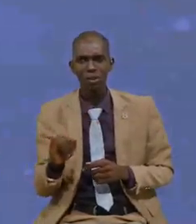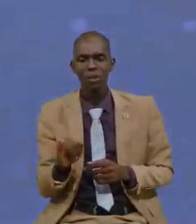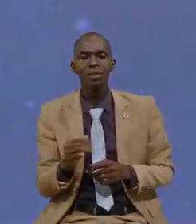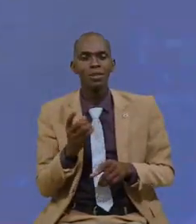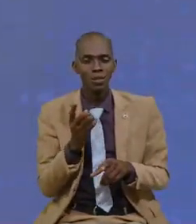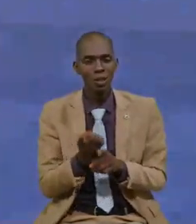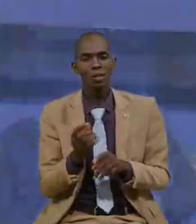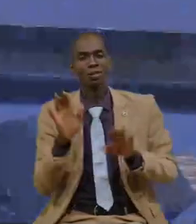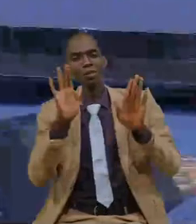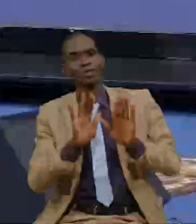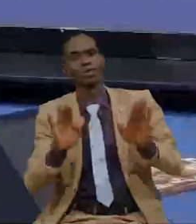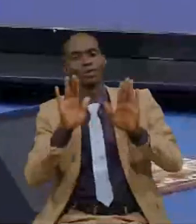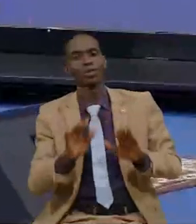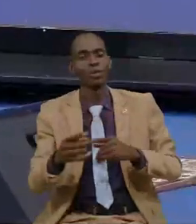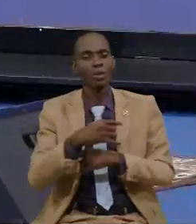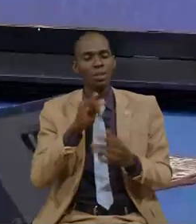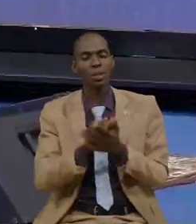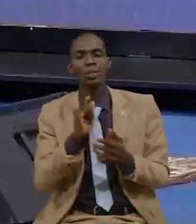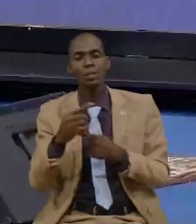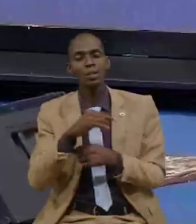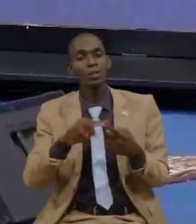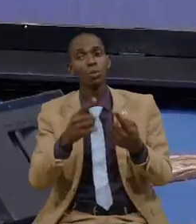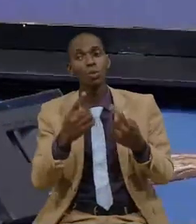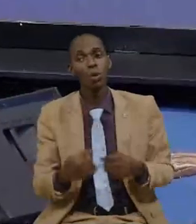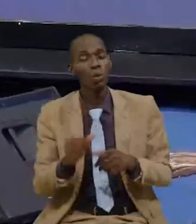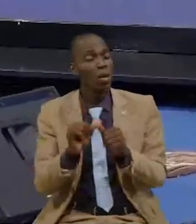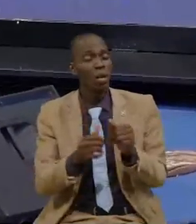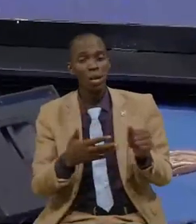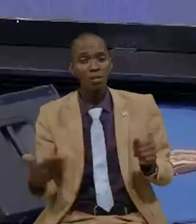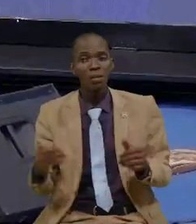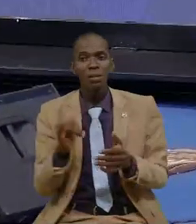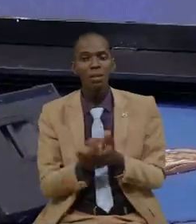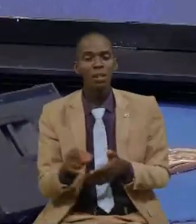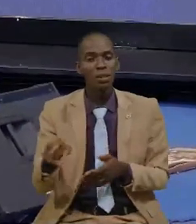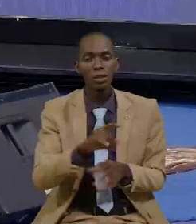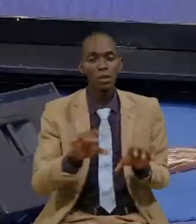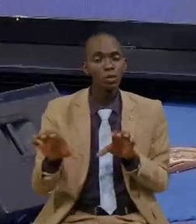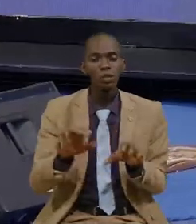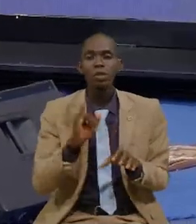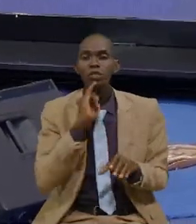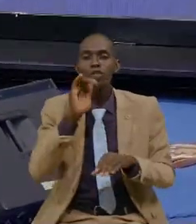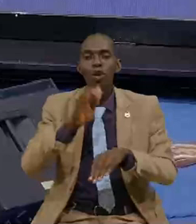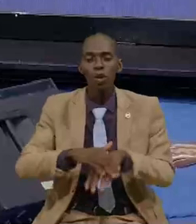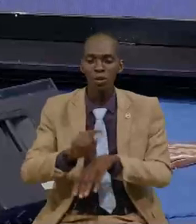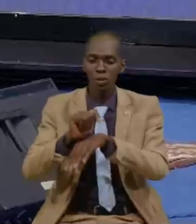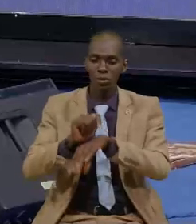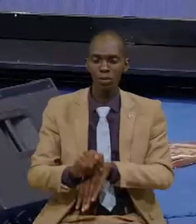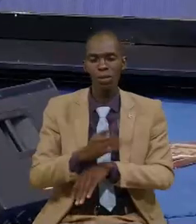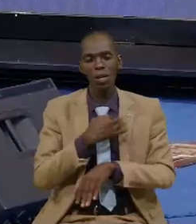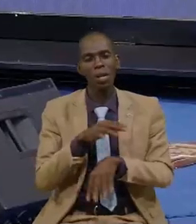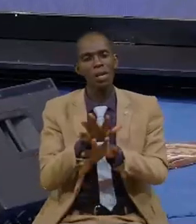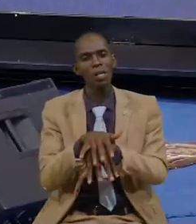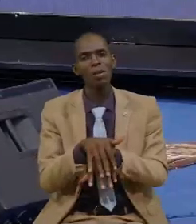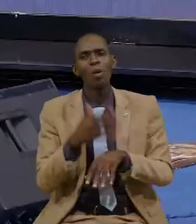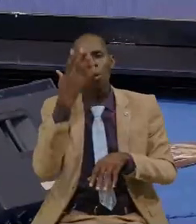raisonner. Le sabbat, le jour du sabbat, il faut venir. Tout ce qu'ils disent. Alors tout est fondé sur la tradition